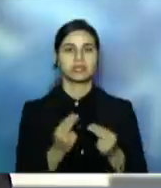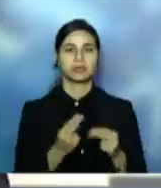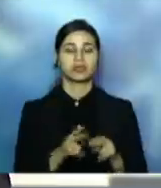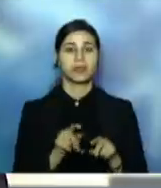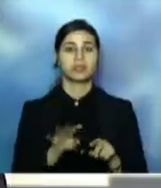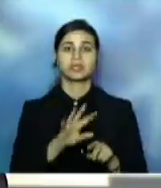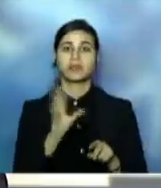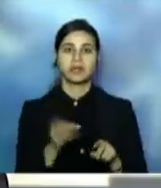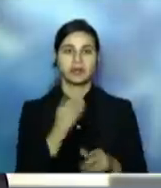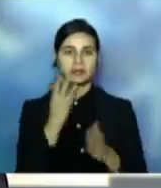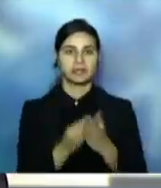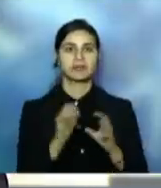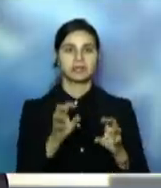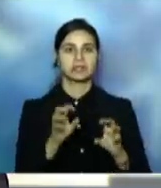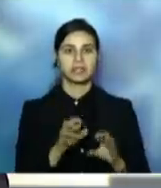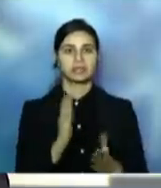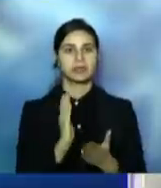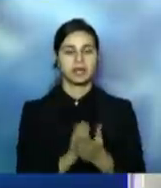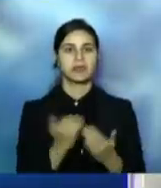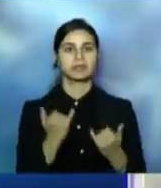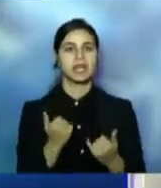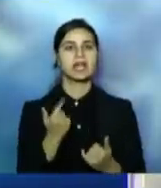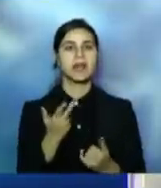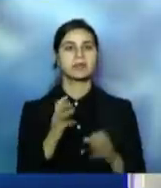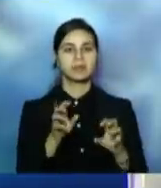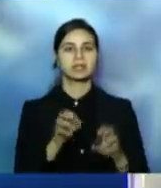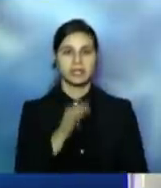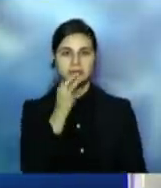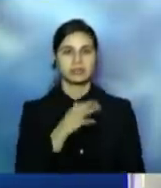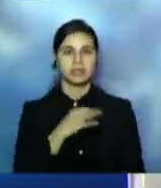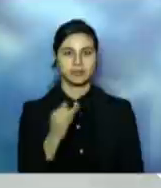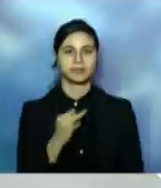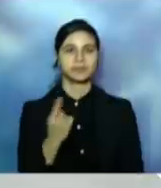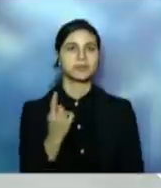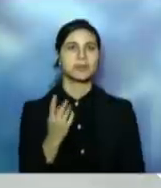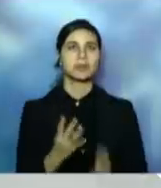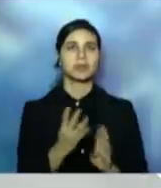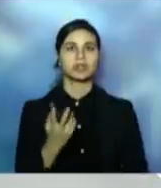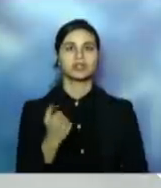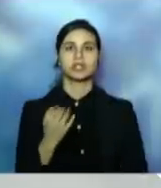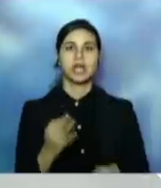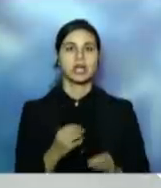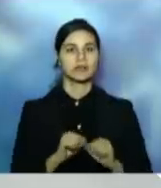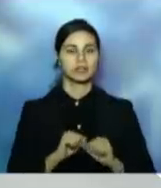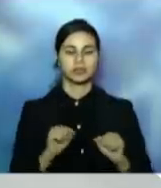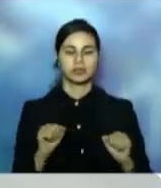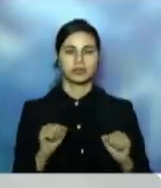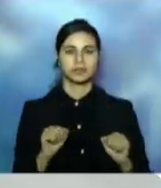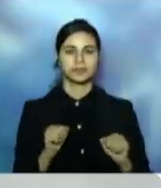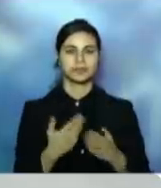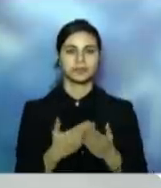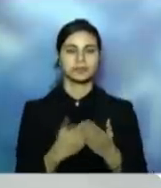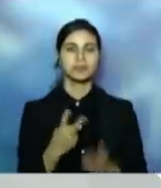ამას ყველაფერს თავისი წესები აქვს. აი მოდით რამდენიმე წესი ვუთხრათ. კი ბატონო, პირველ რიგში არავითარ შემთხვევაში თუ ეს